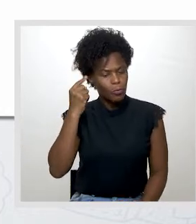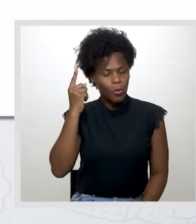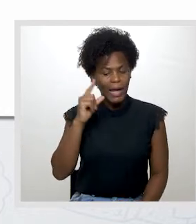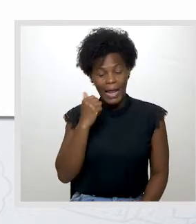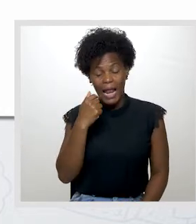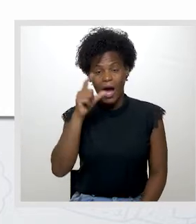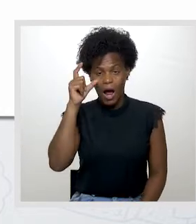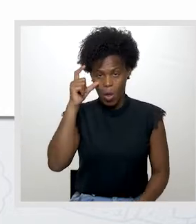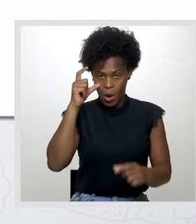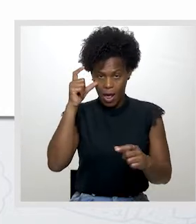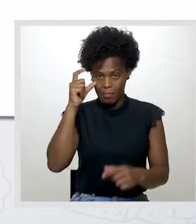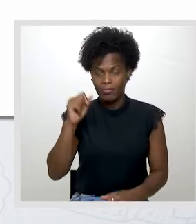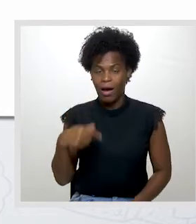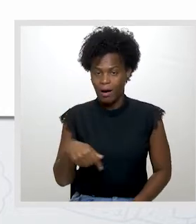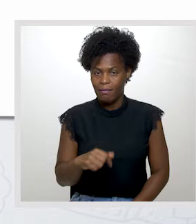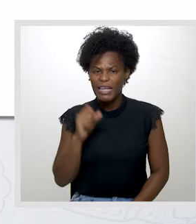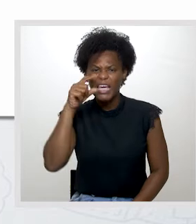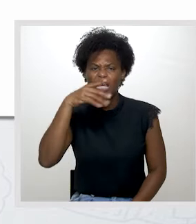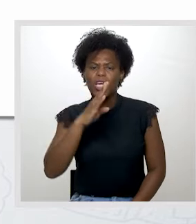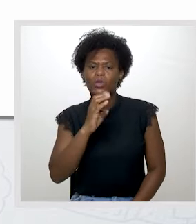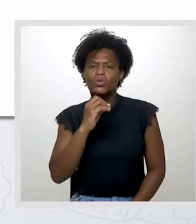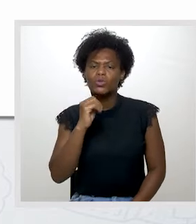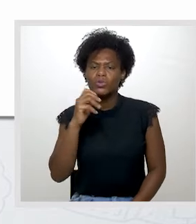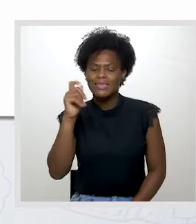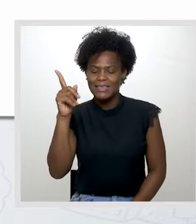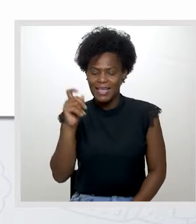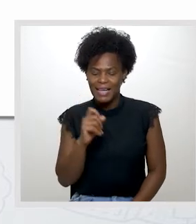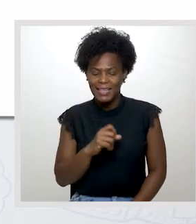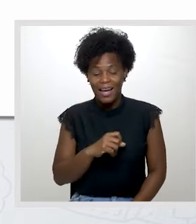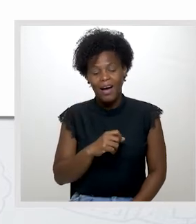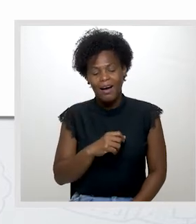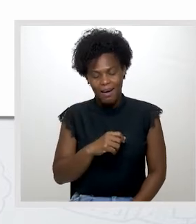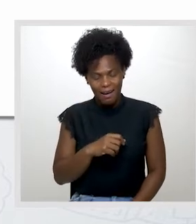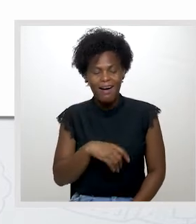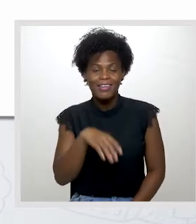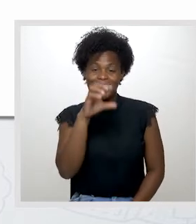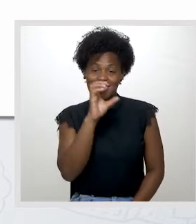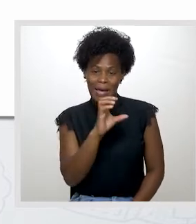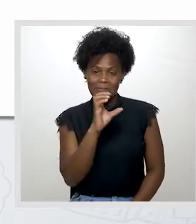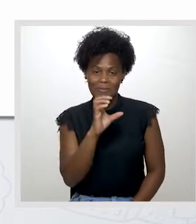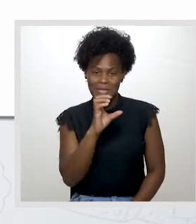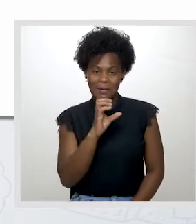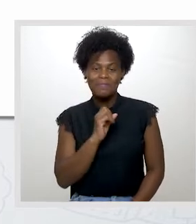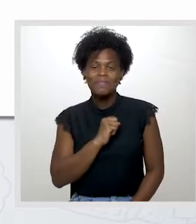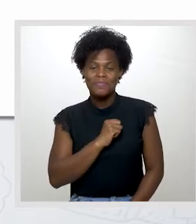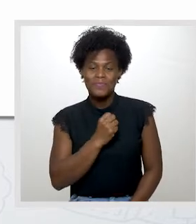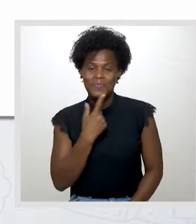il porte des lunettes. Qui est José? C'est le C. Très